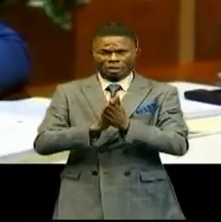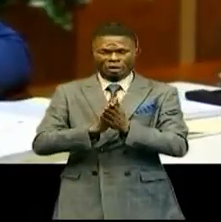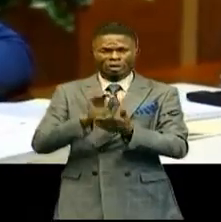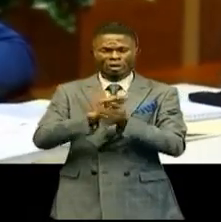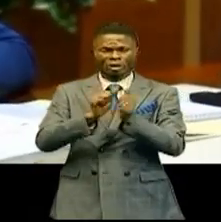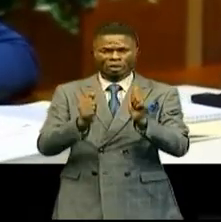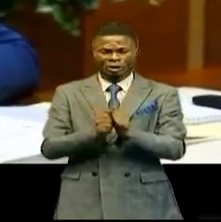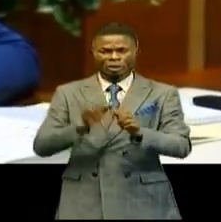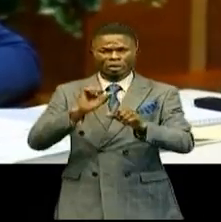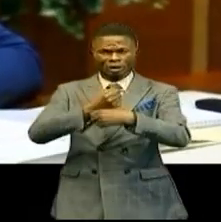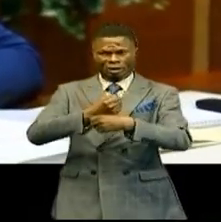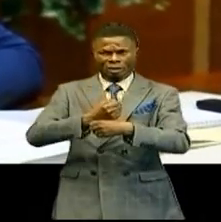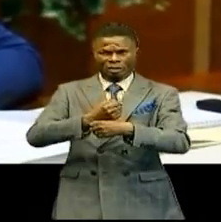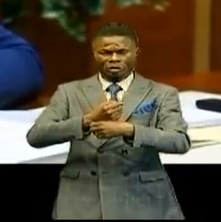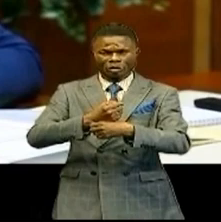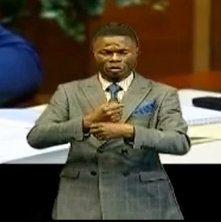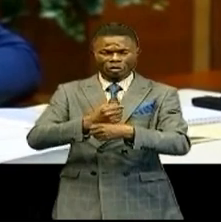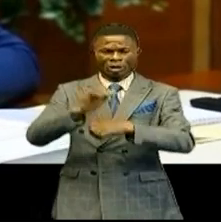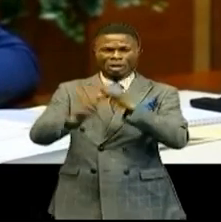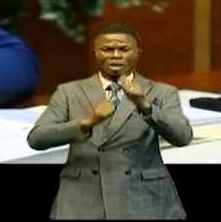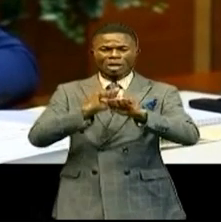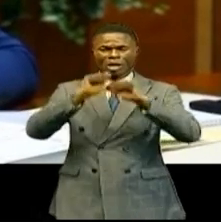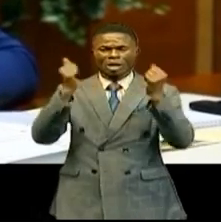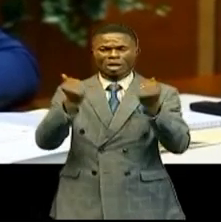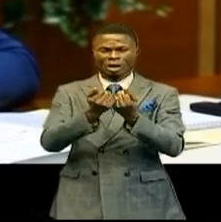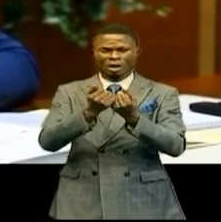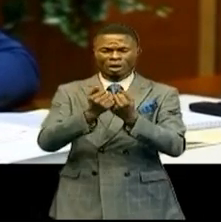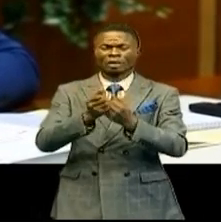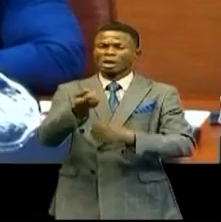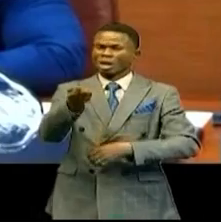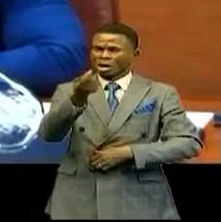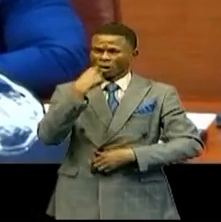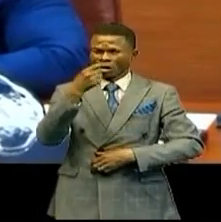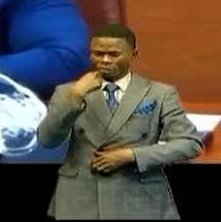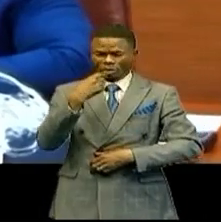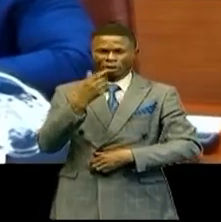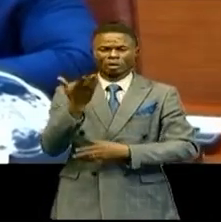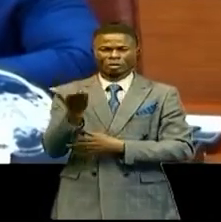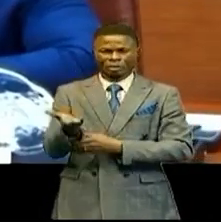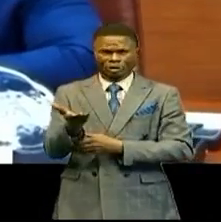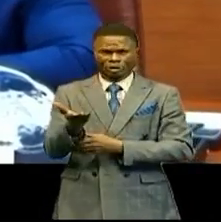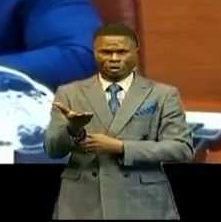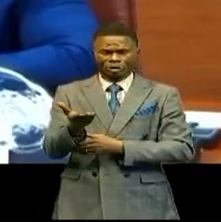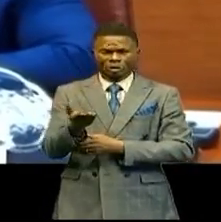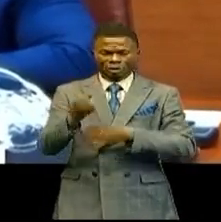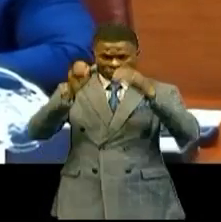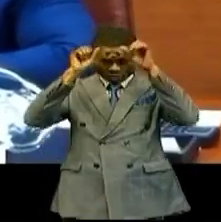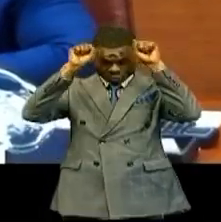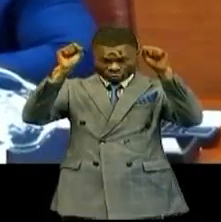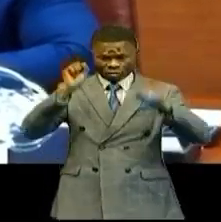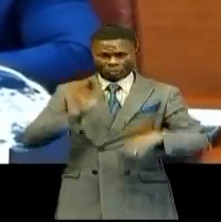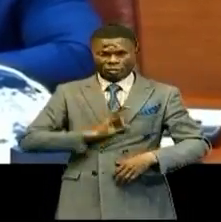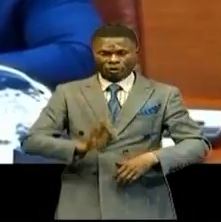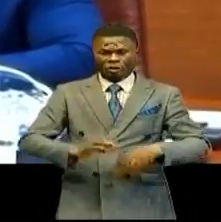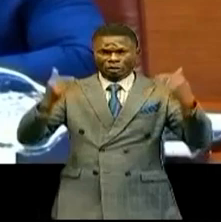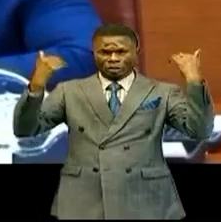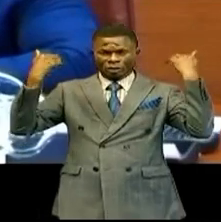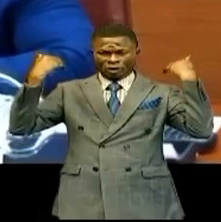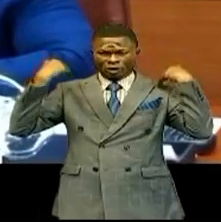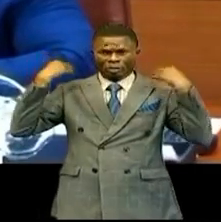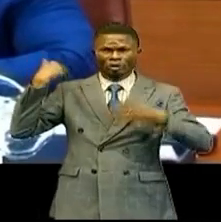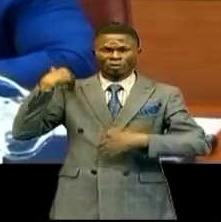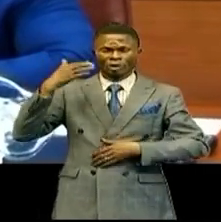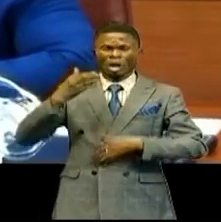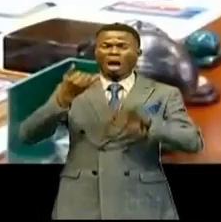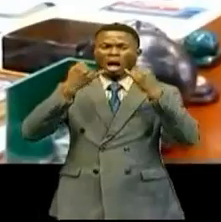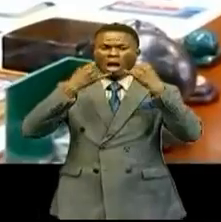portant création de l'Agence africaine de médicaments AMA. Le président de la République, chef de l'État, a